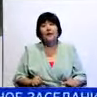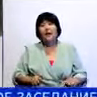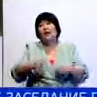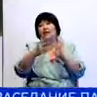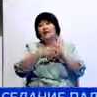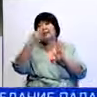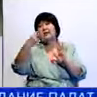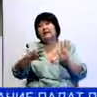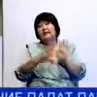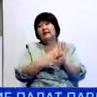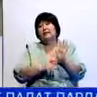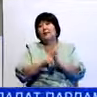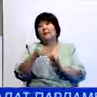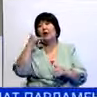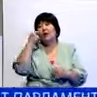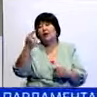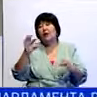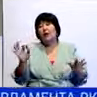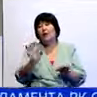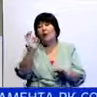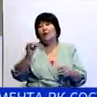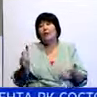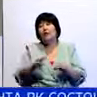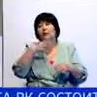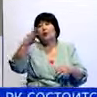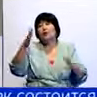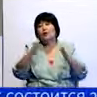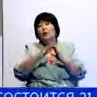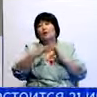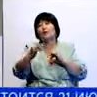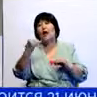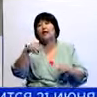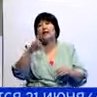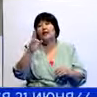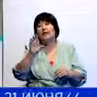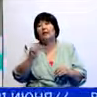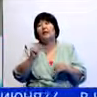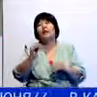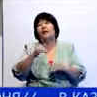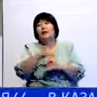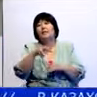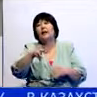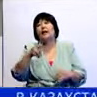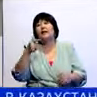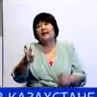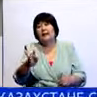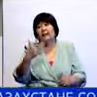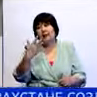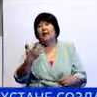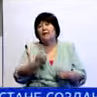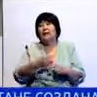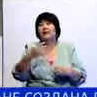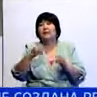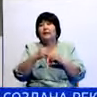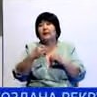1839 поступило сообщение о пожаре в многоэтажном доме в поселке этики by по улице михайлюк 5g 1847